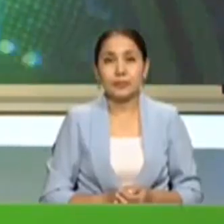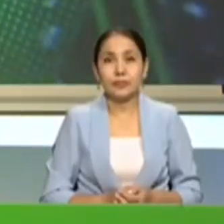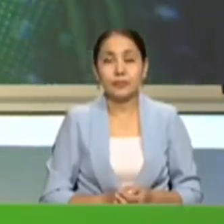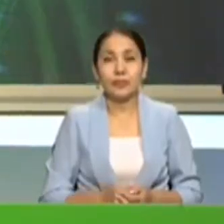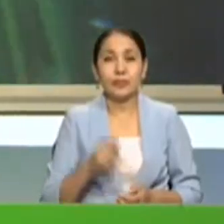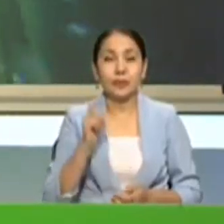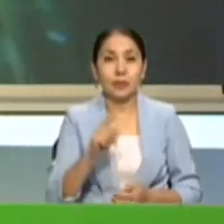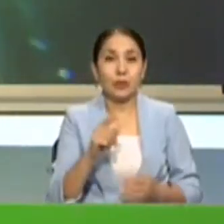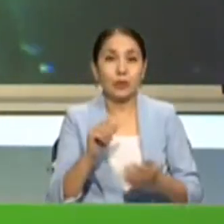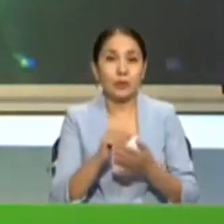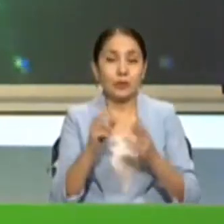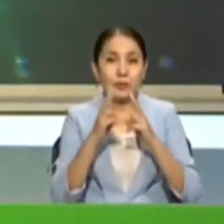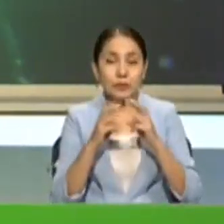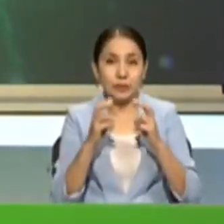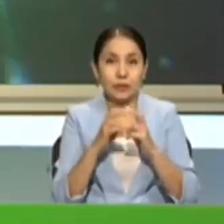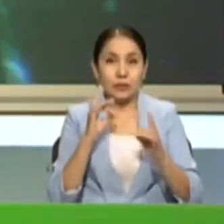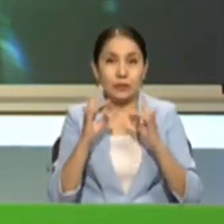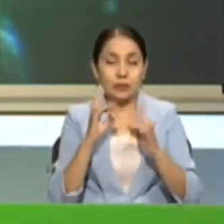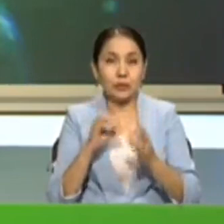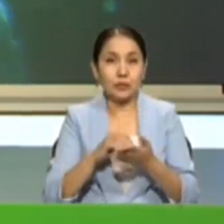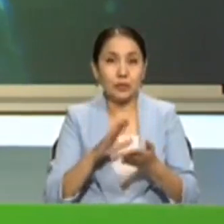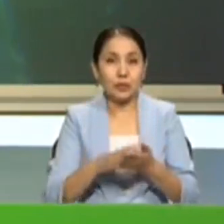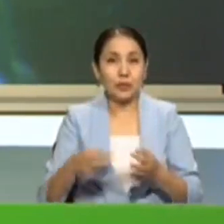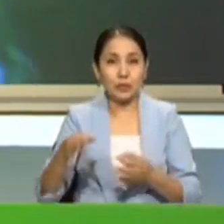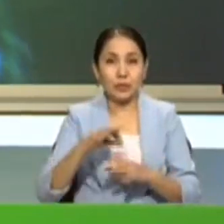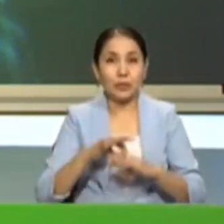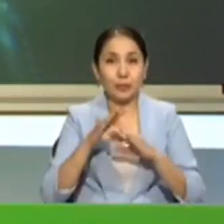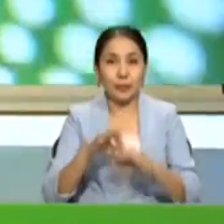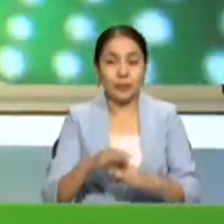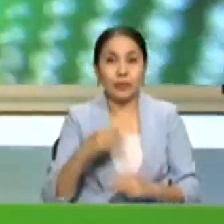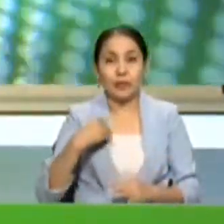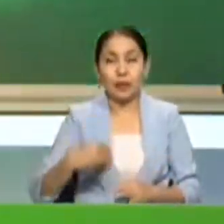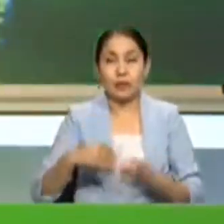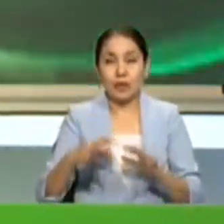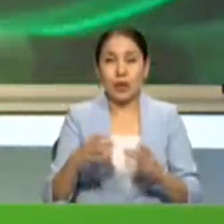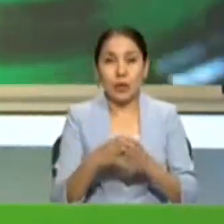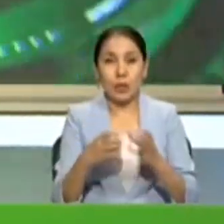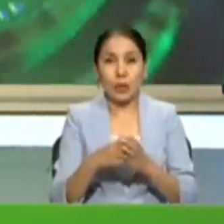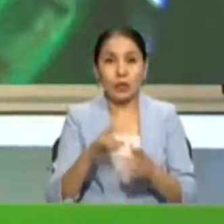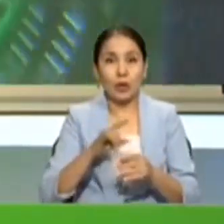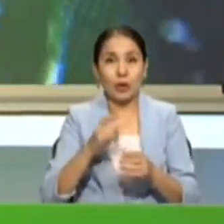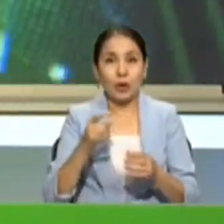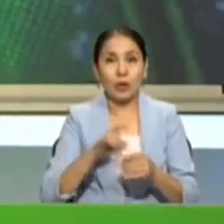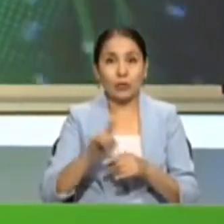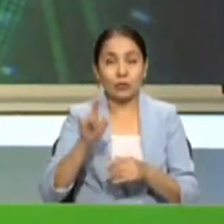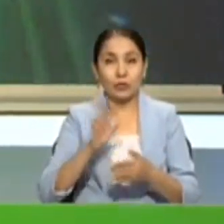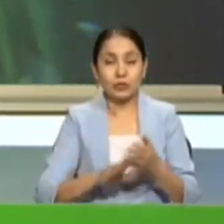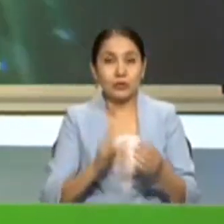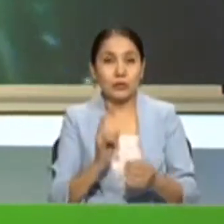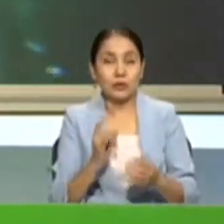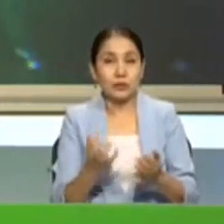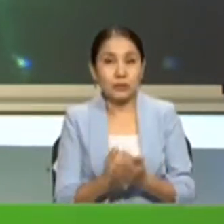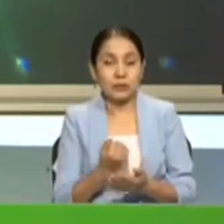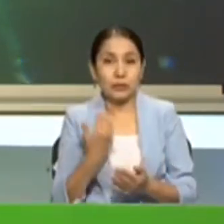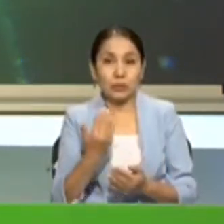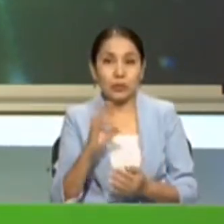Titan batiskafini qidirish ishlari shovqinlar qayd etilgan hududda olib borilmoqda. Fransiya kompaniyasi uchuvchisiz boshqariladigan taksini taqdim